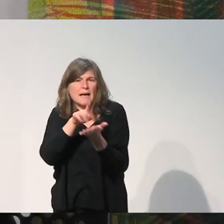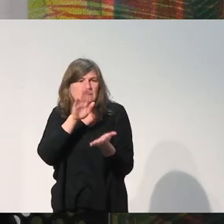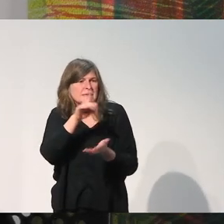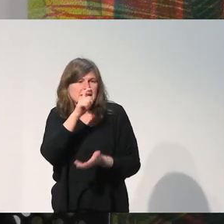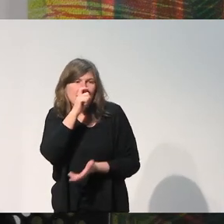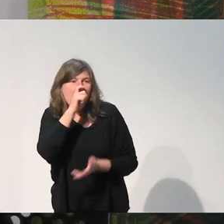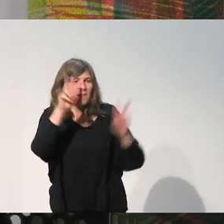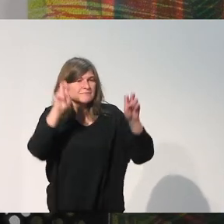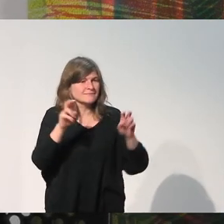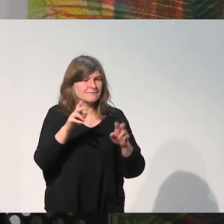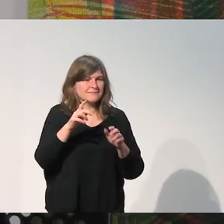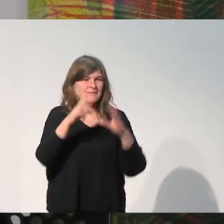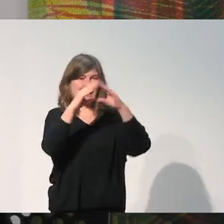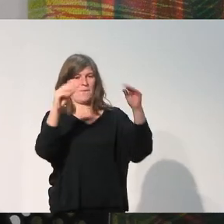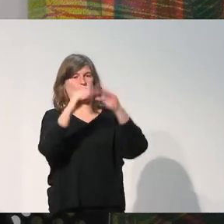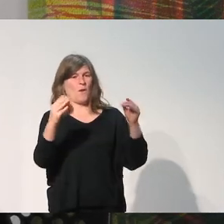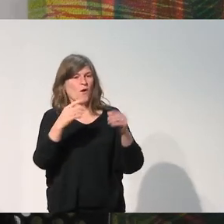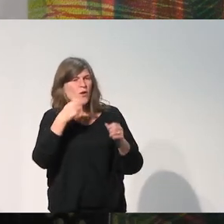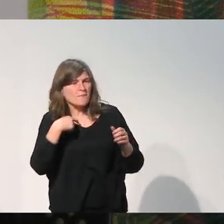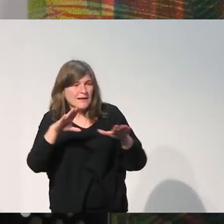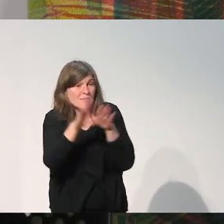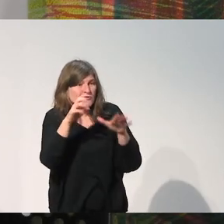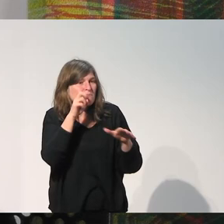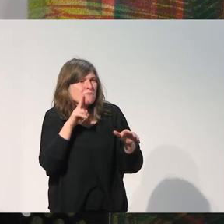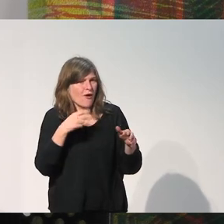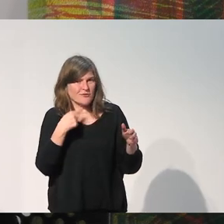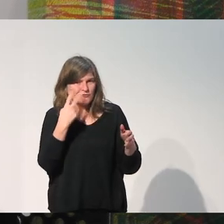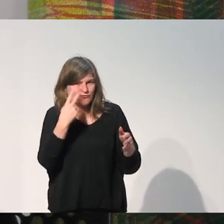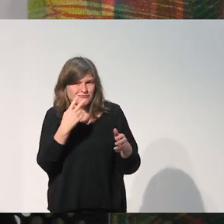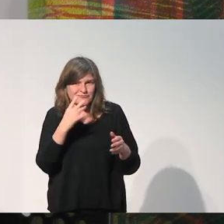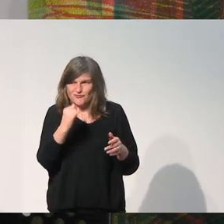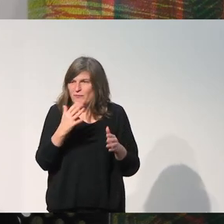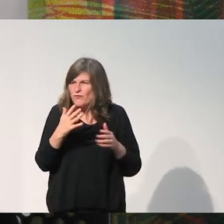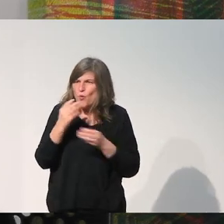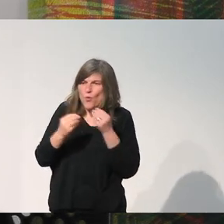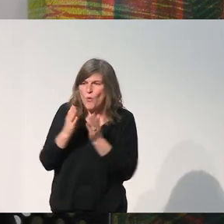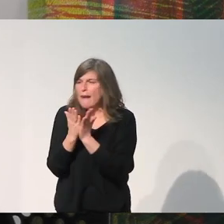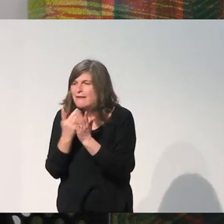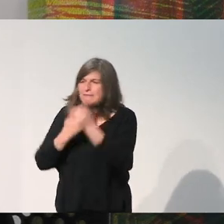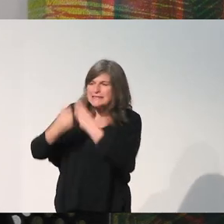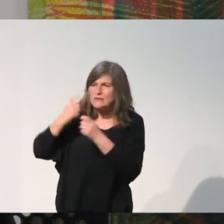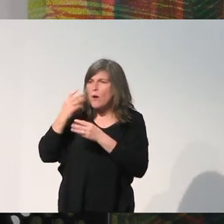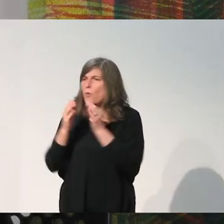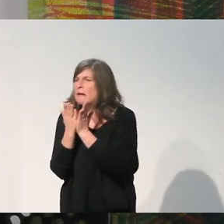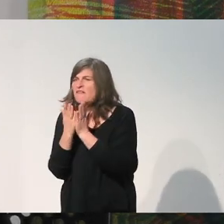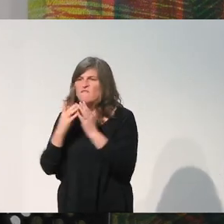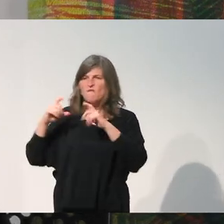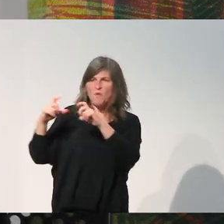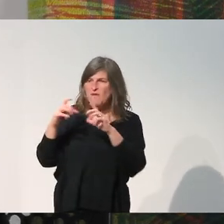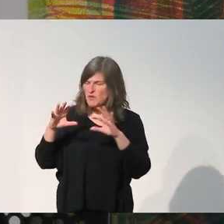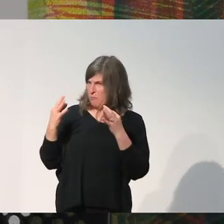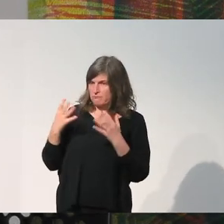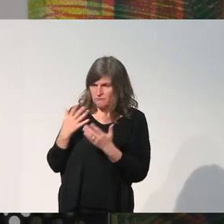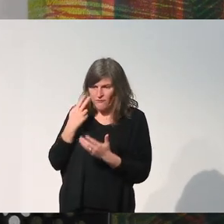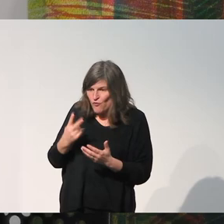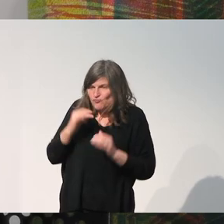ce Paris, quand je regardais les images de mes parents, que je n'avais jamais vu ailleurs, ni dans les livres d'histoire, ni dans les livres de photographes. Et je sentais qu'il y avait